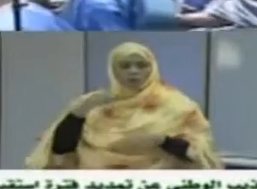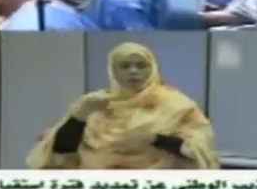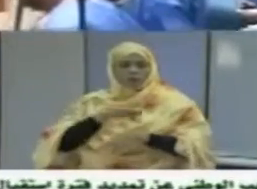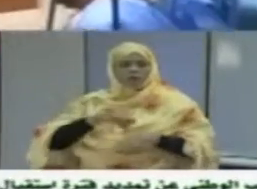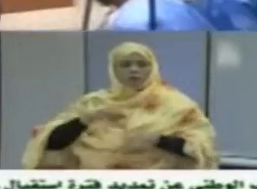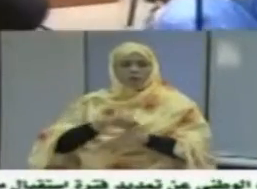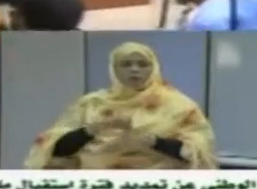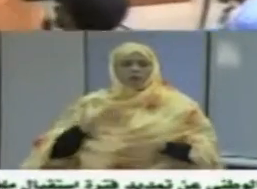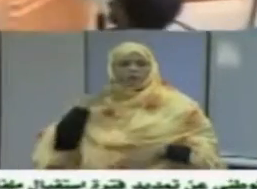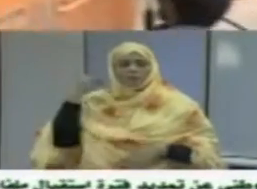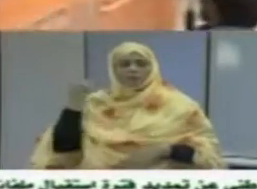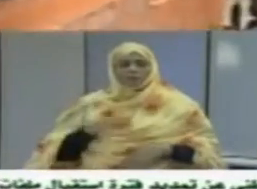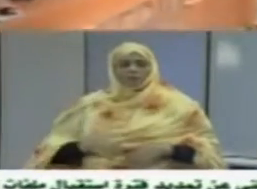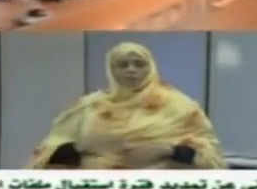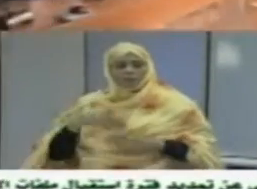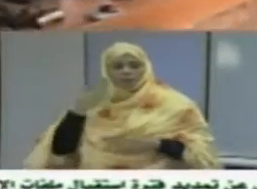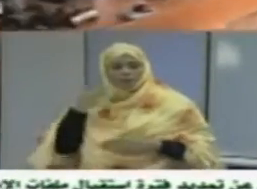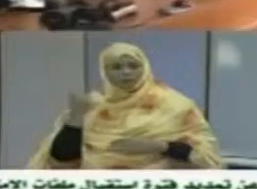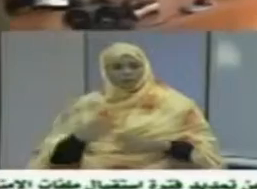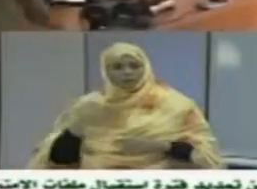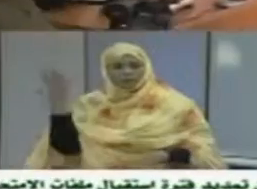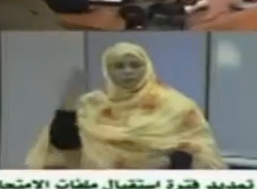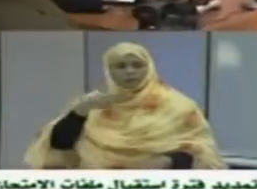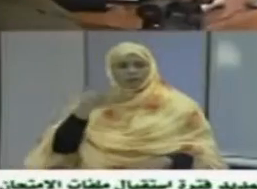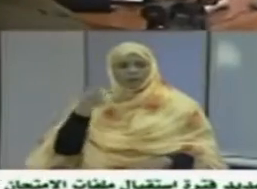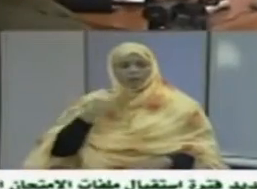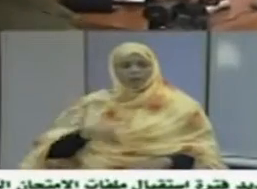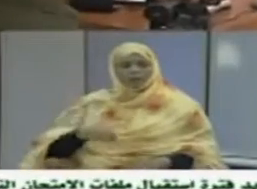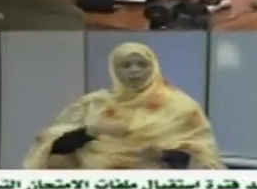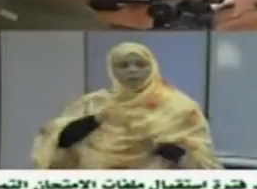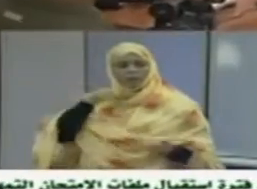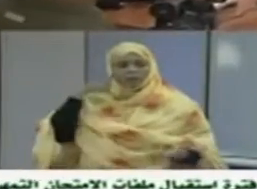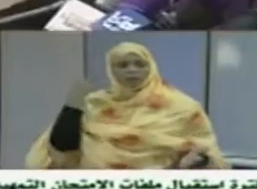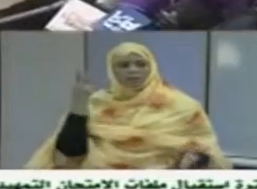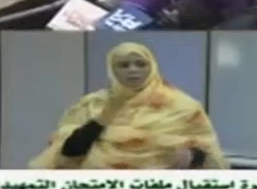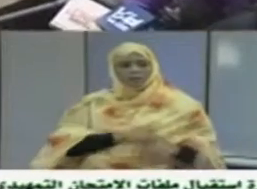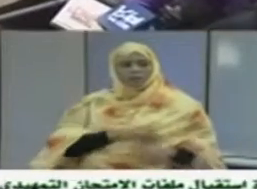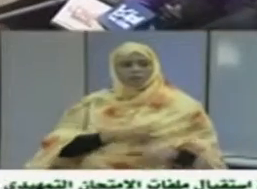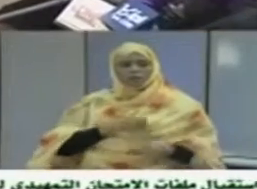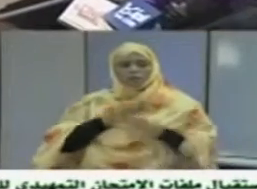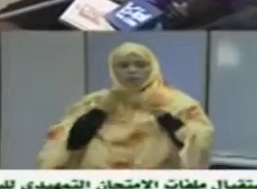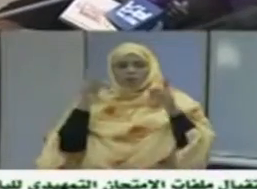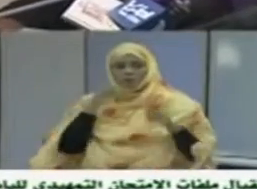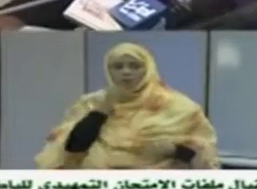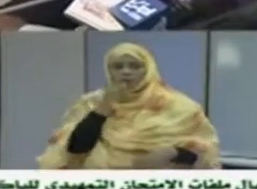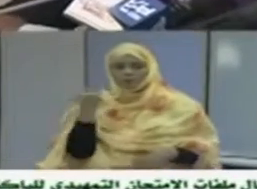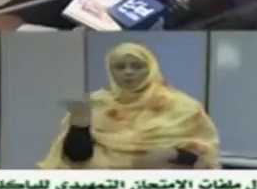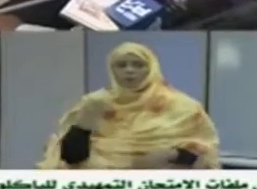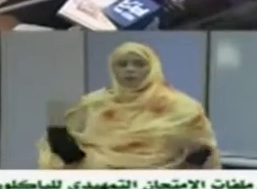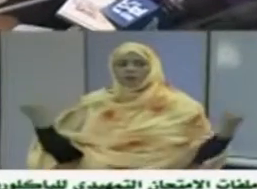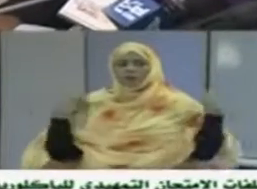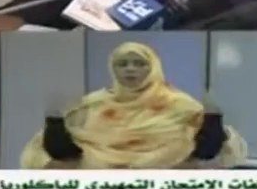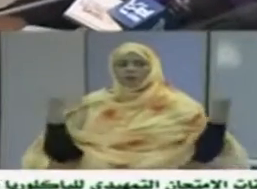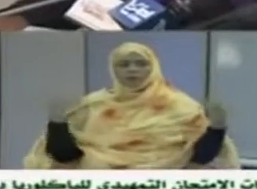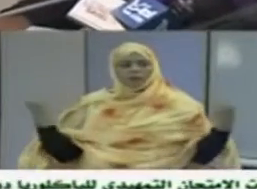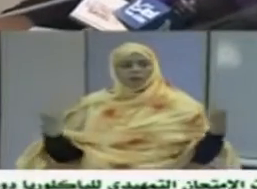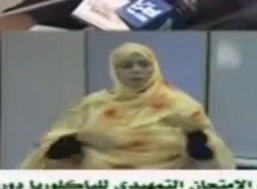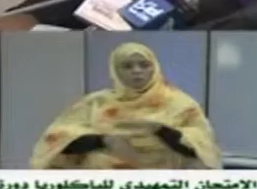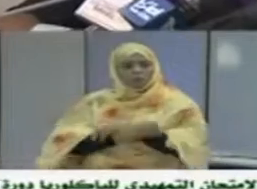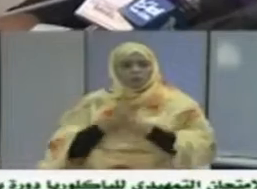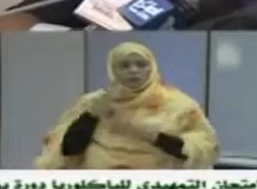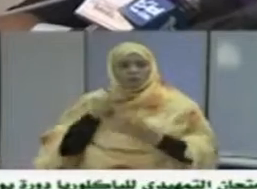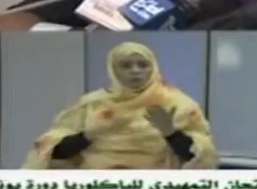لذكرى 55 عيد الاستقلال الوطني. أوضحت وزيرة الشباب والرياضة أن المباراة جرت في